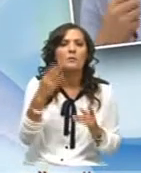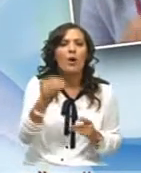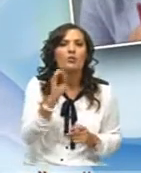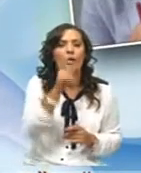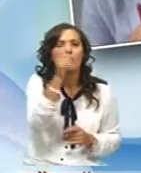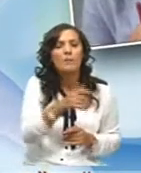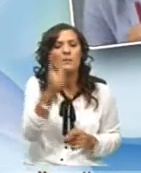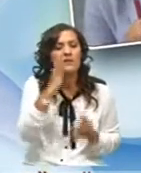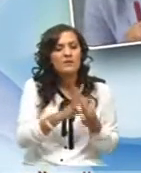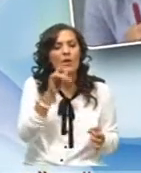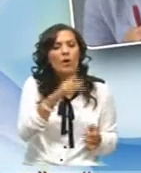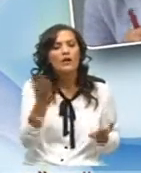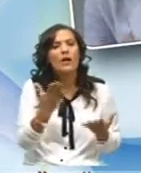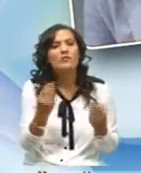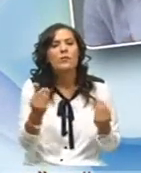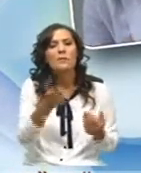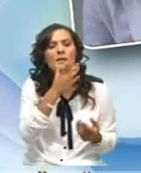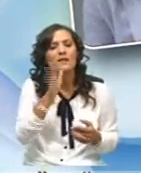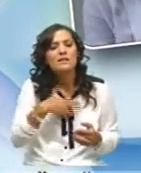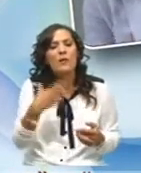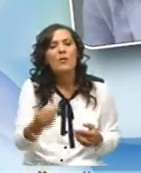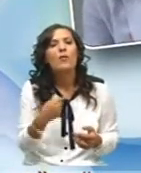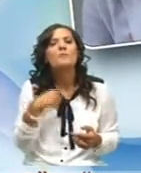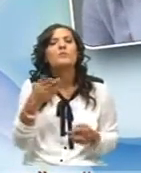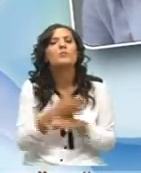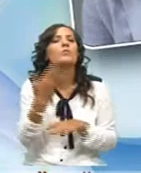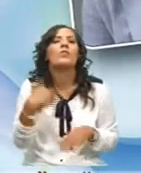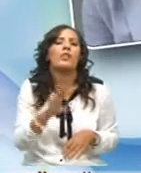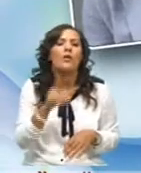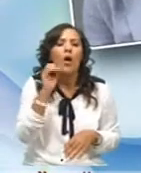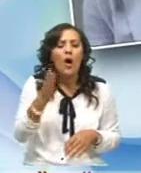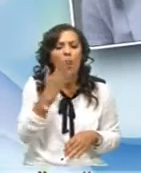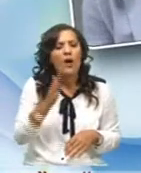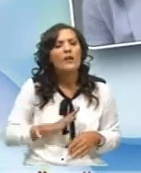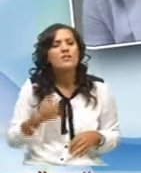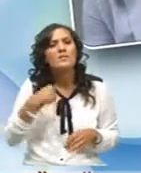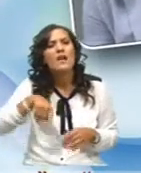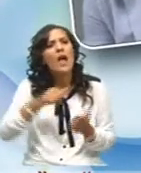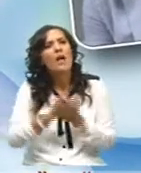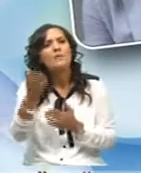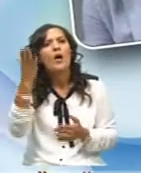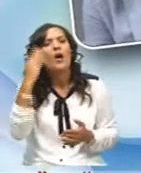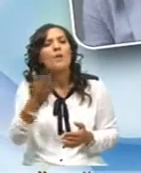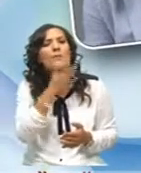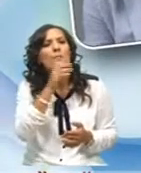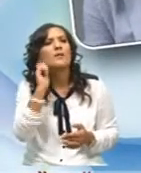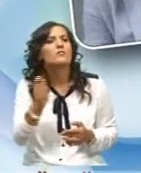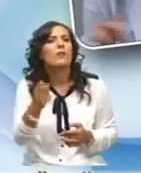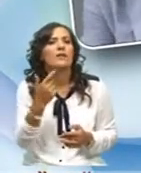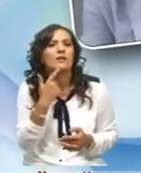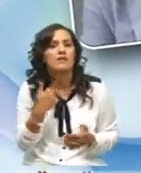bir kişinin o kadar çok bilgiye sahip olması mümkün değil İşini öğrencilerde şey diyor hocam ama biz hepsini bilmek